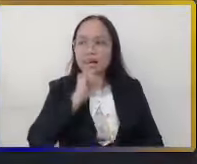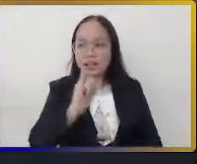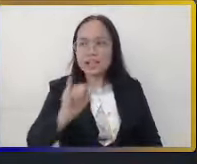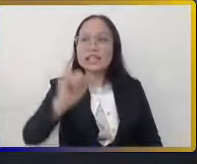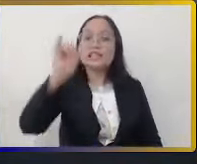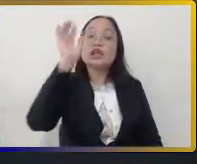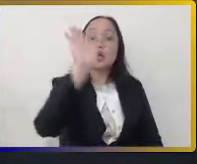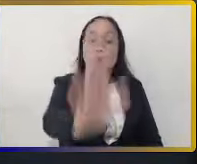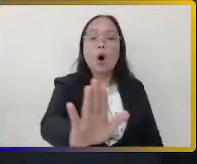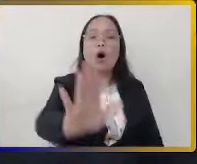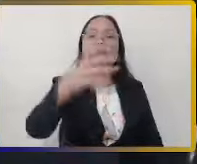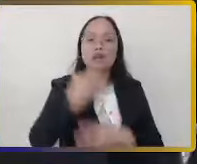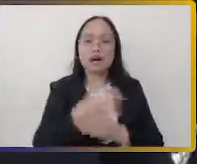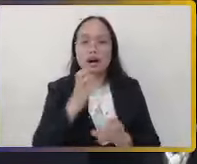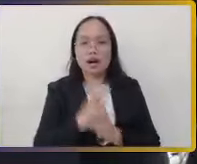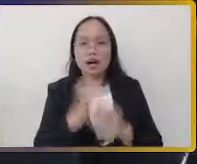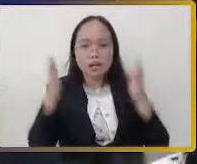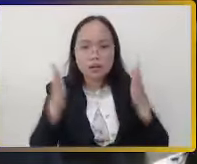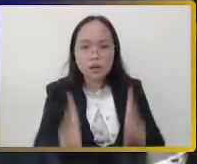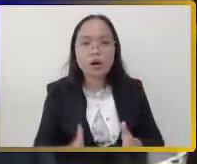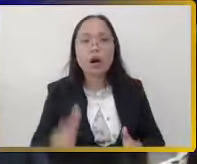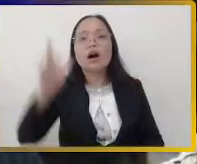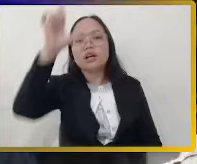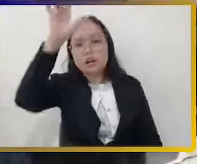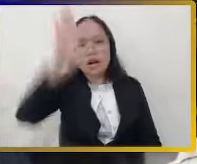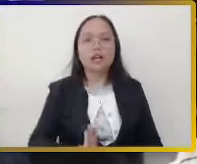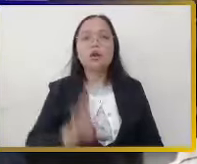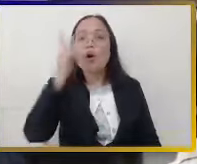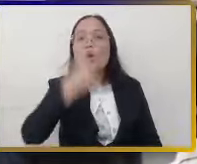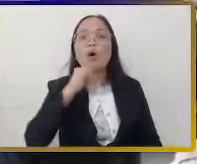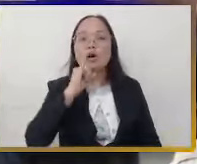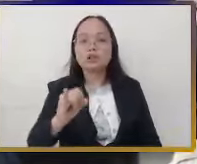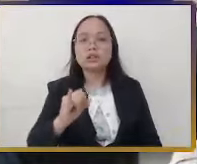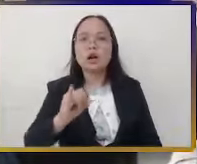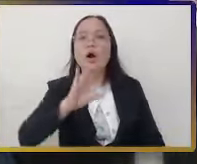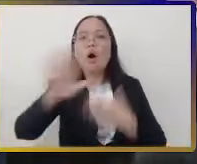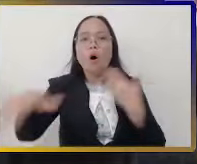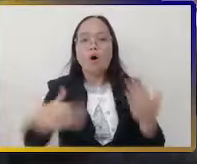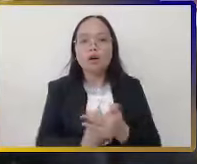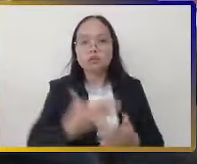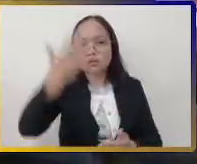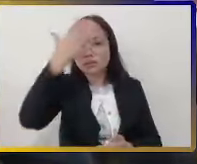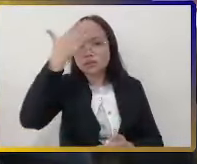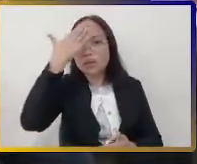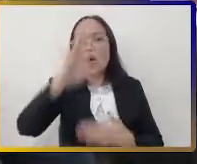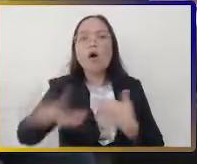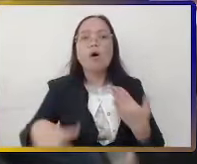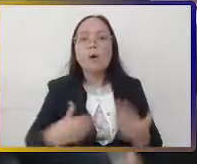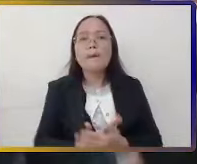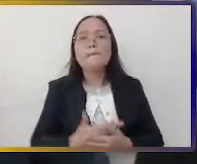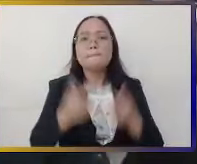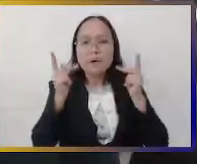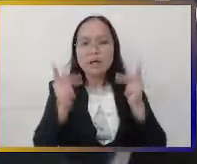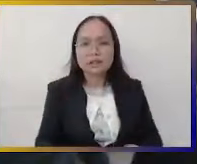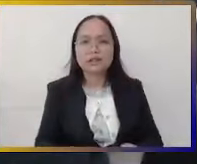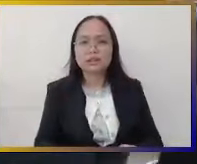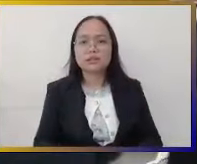your Creator, God, who is omniscient, omnipotent,